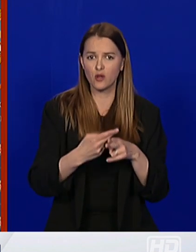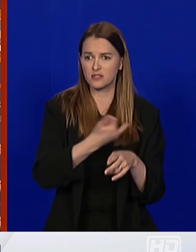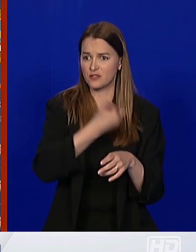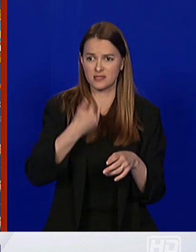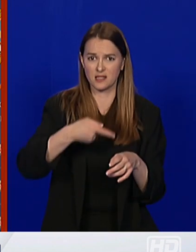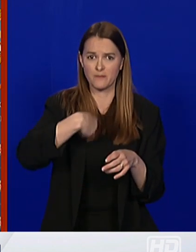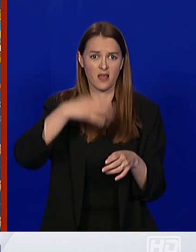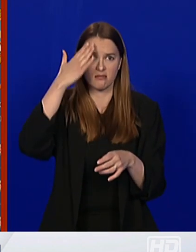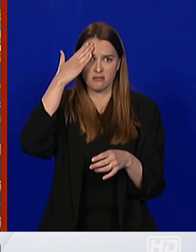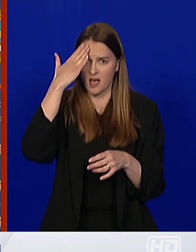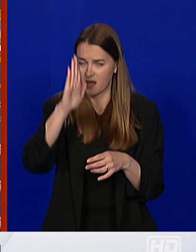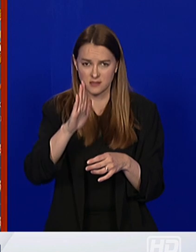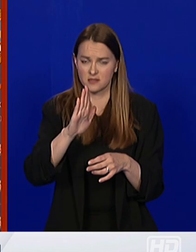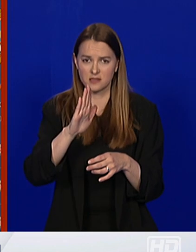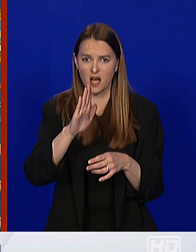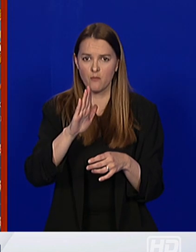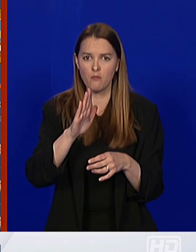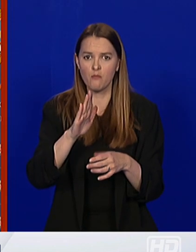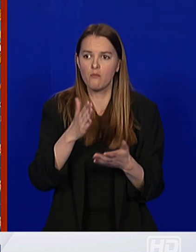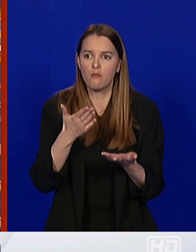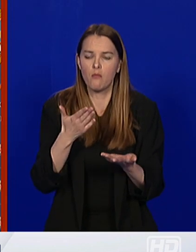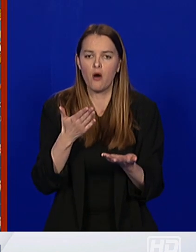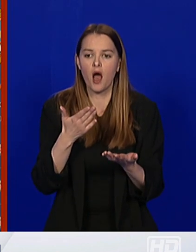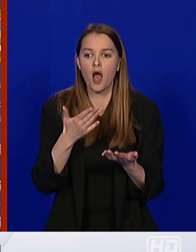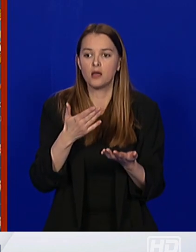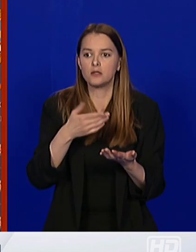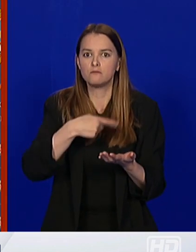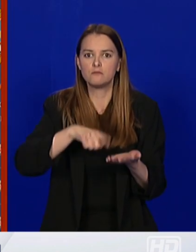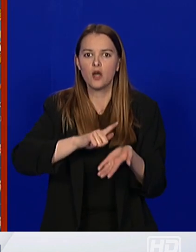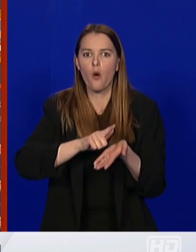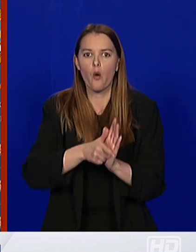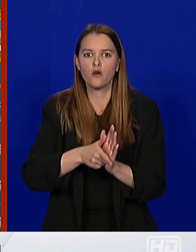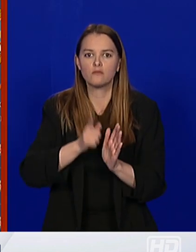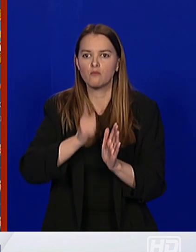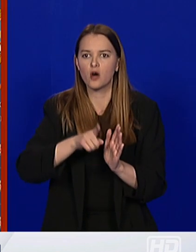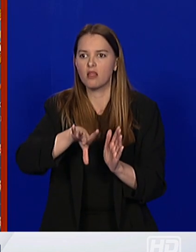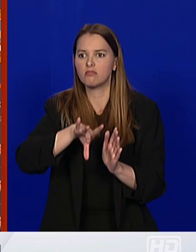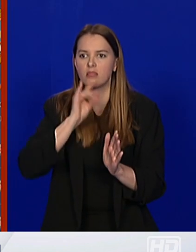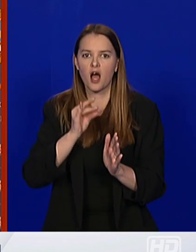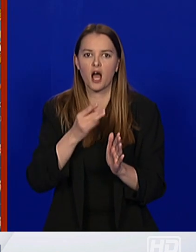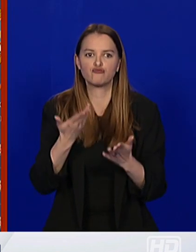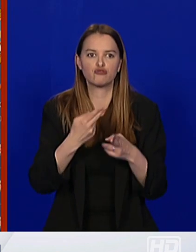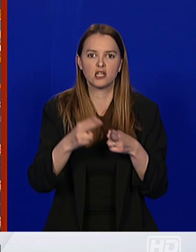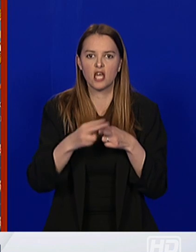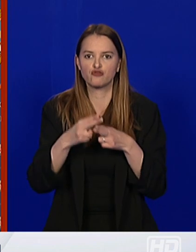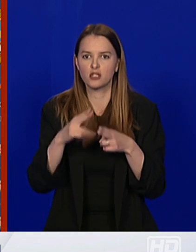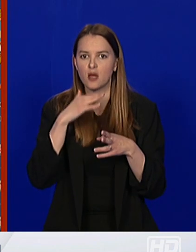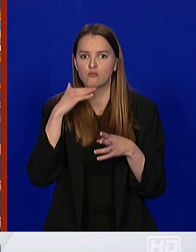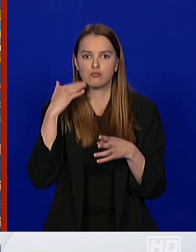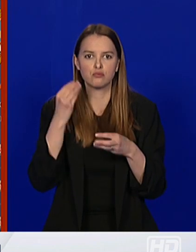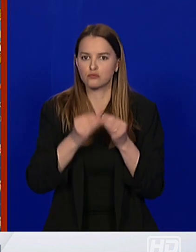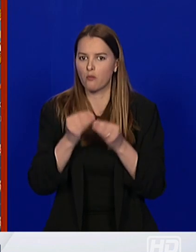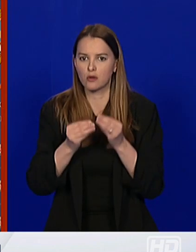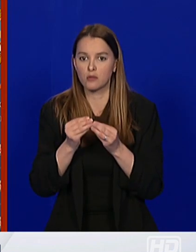suvremenoj civilizaciji. Mi smo u trenutku morali naći odgovor na brojna pitanja i još uvijek, kao što vidite, na tome radimo, još